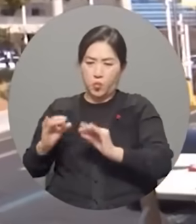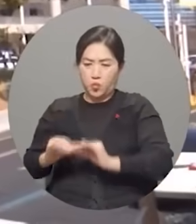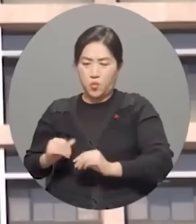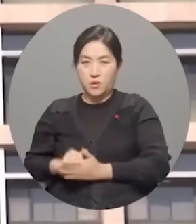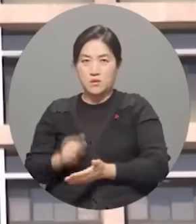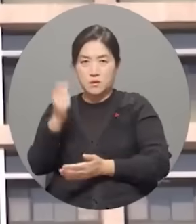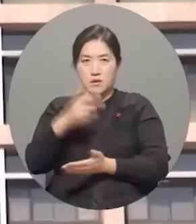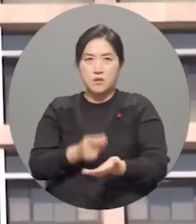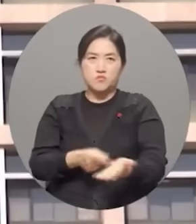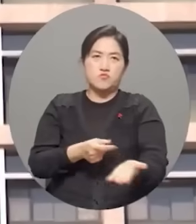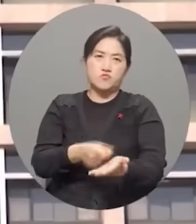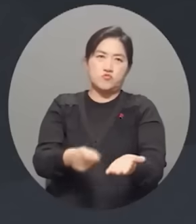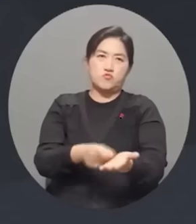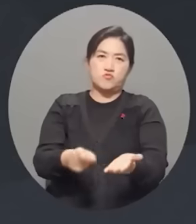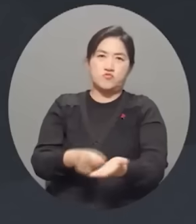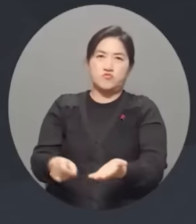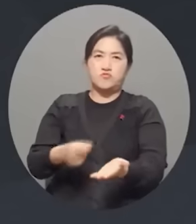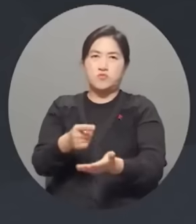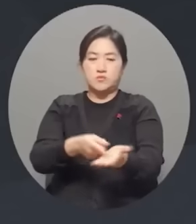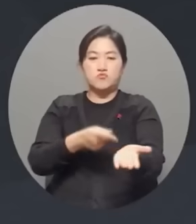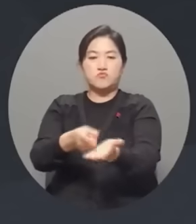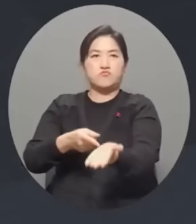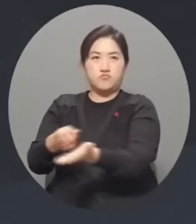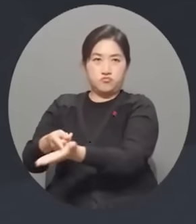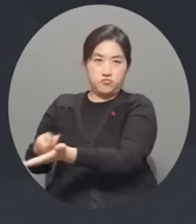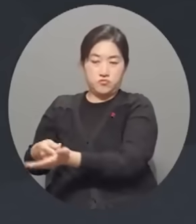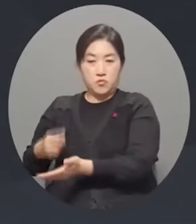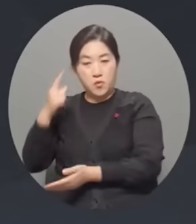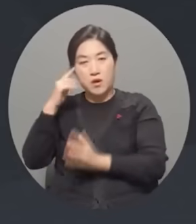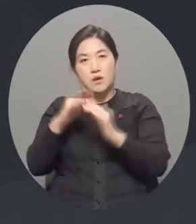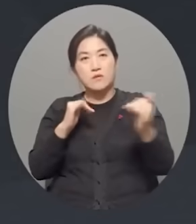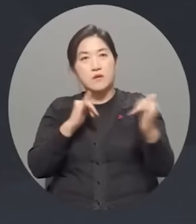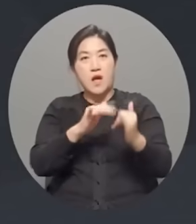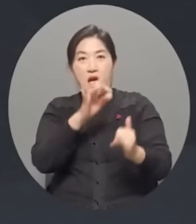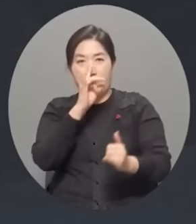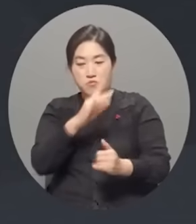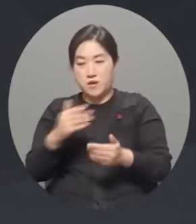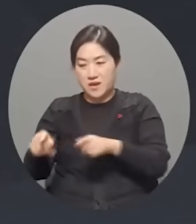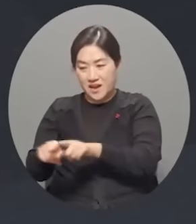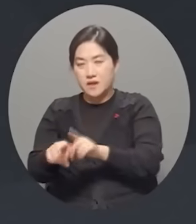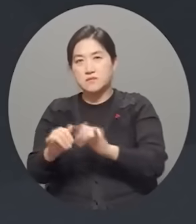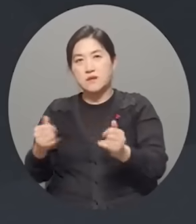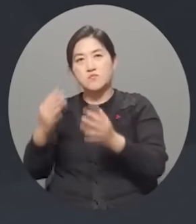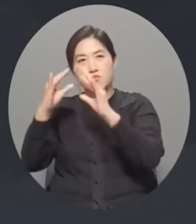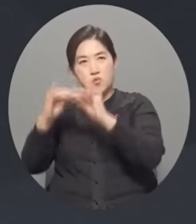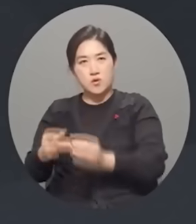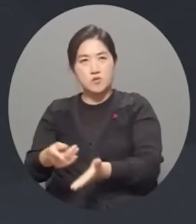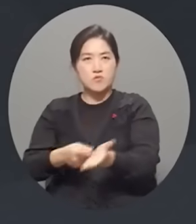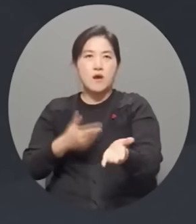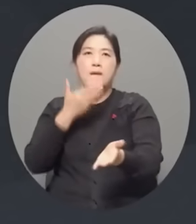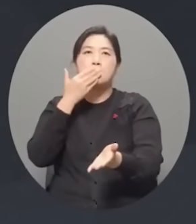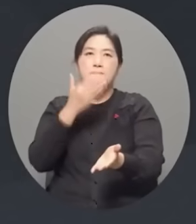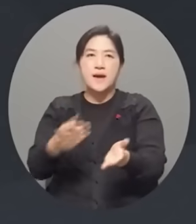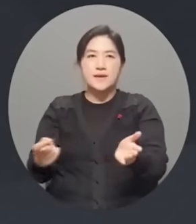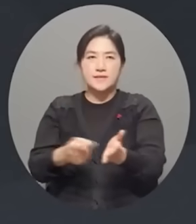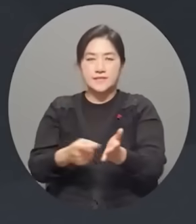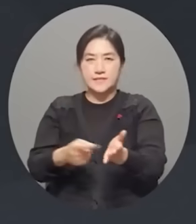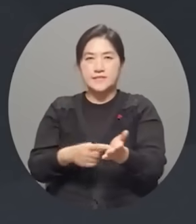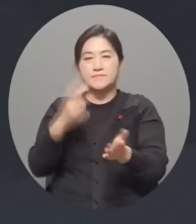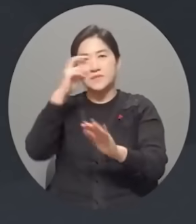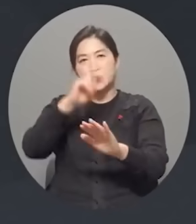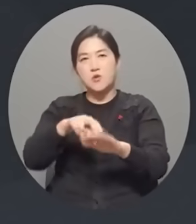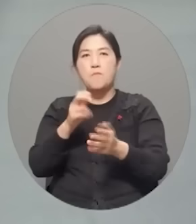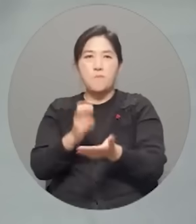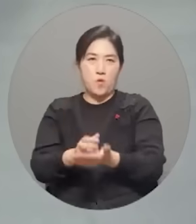여러 차례 수술을 받았습니다. 가족과 연락이 닿지 않을 경우 동행인의 동의하에 수술을 받을 수 있는 현행법에